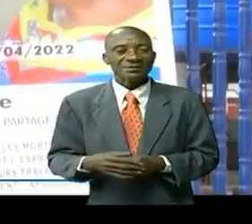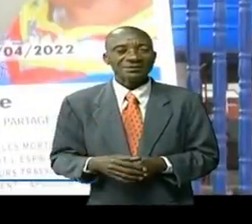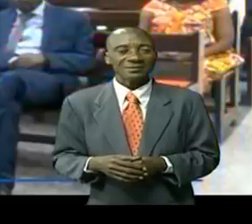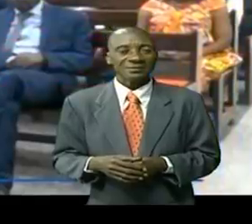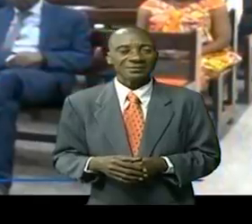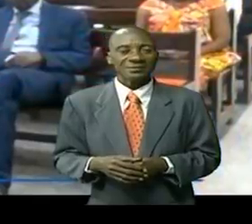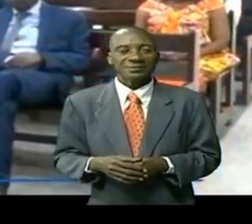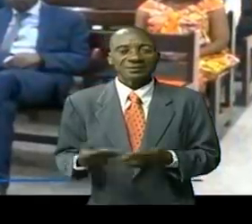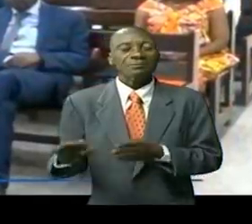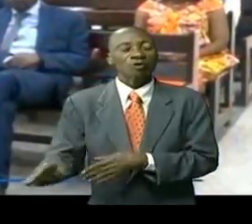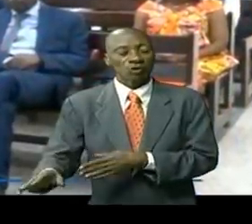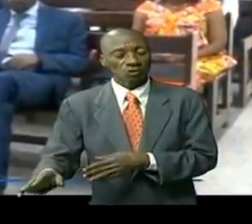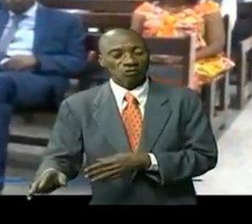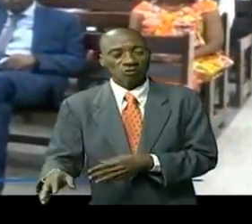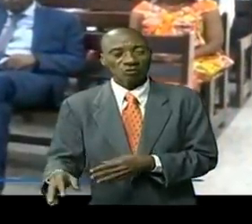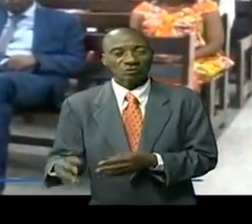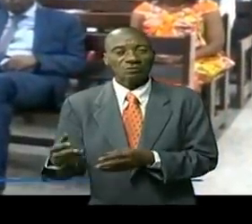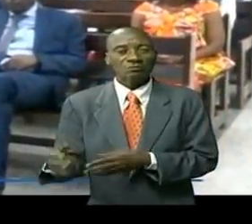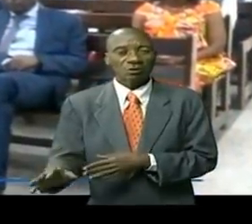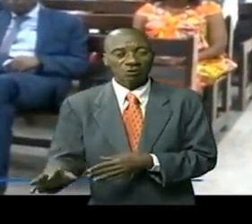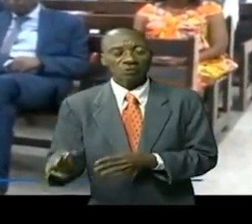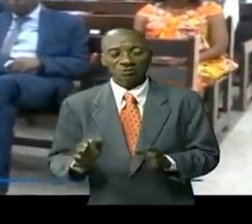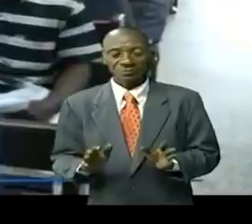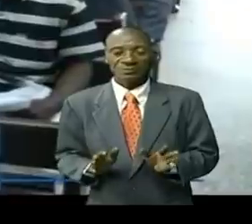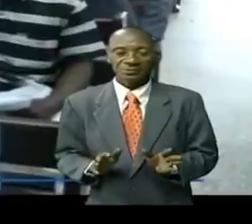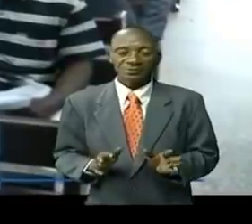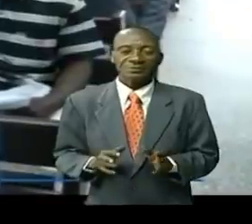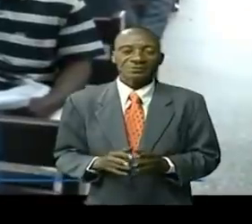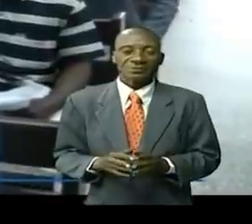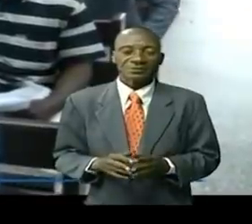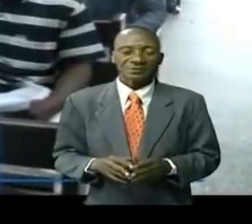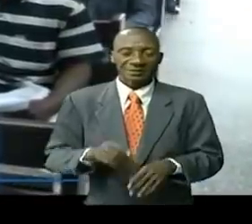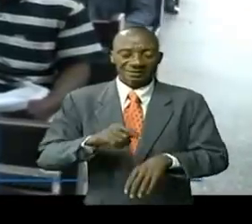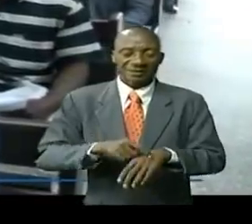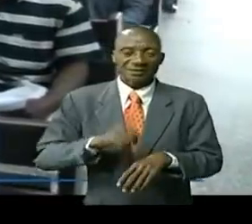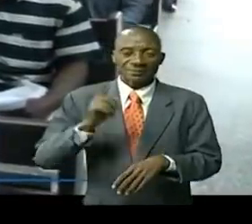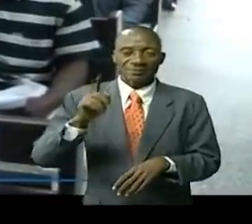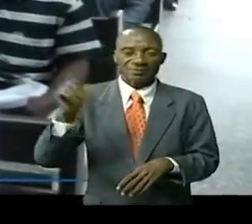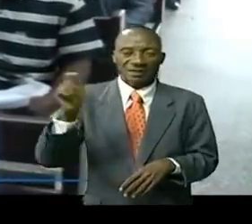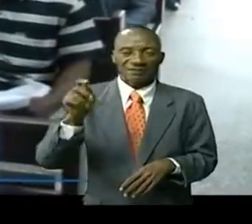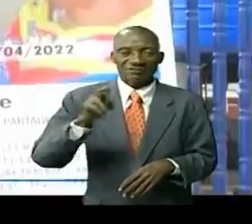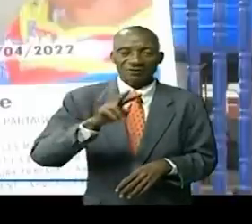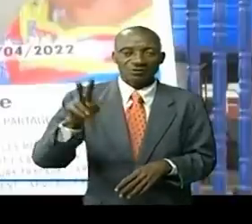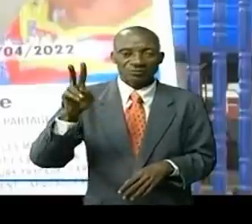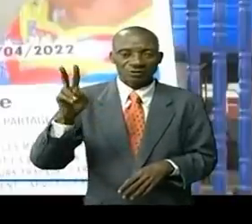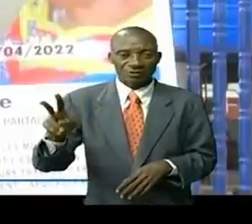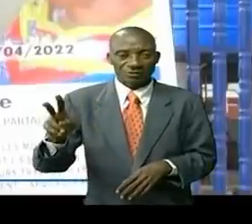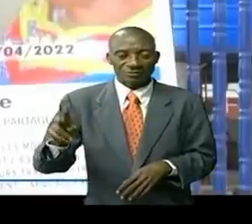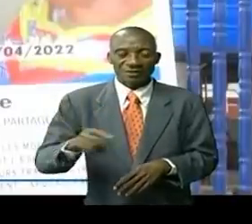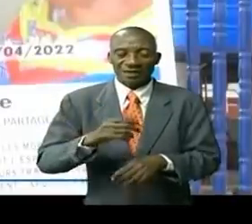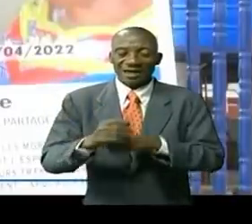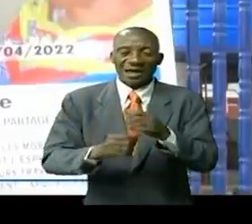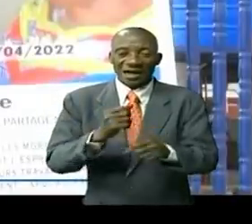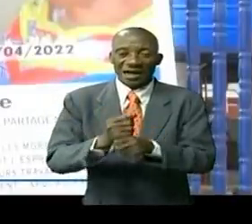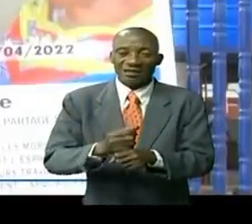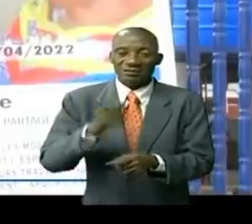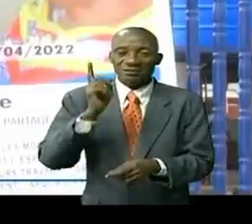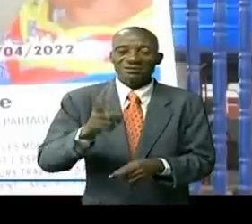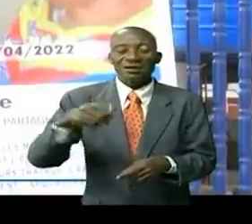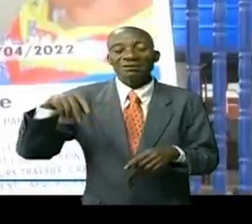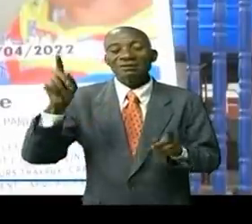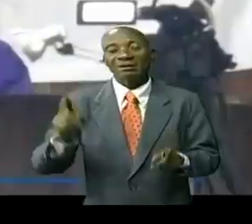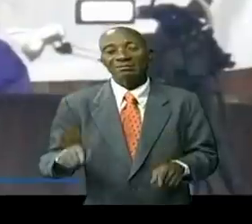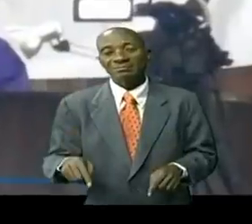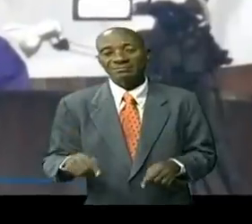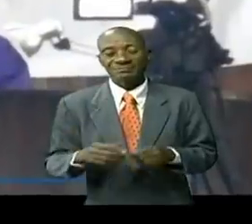rappelée dans la demeure de son Père Céleste en date du 29 avril 2022 à l'âge de 100 ans, au cours du culte d'action des